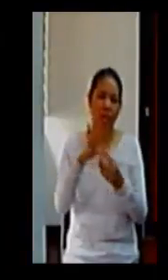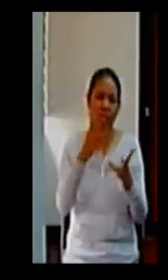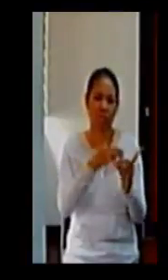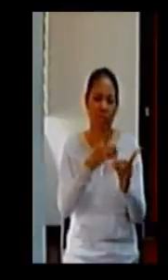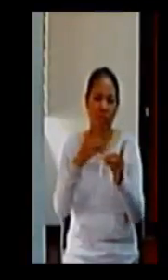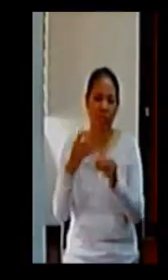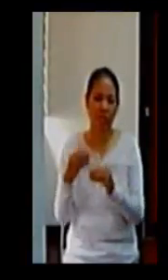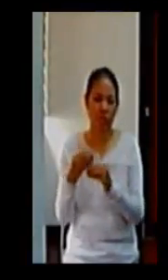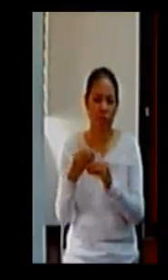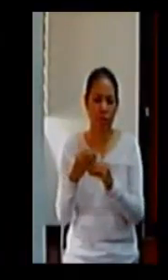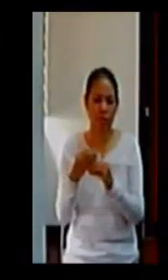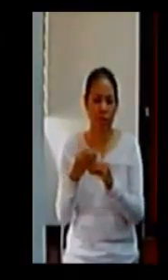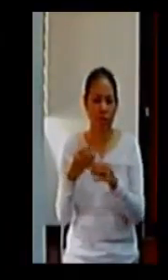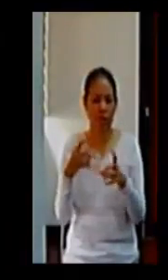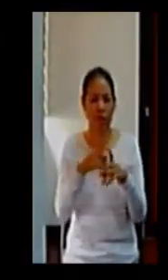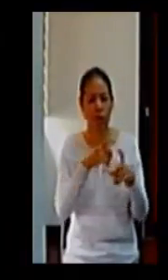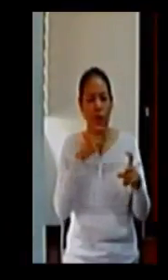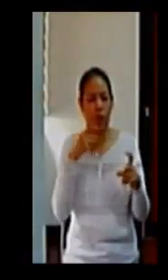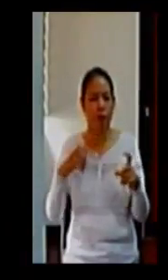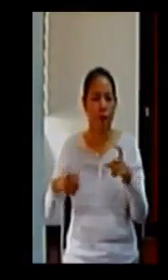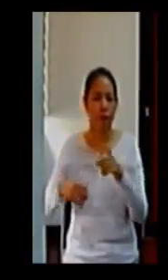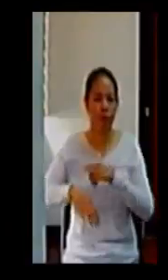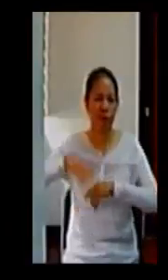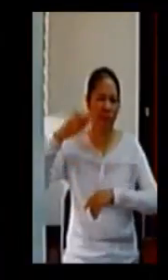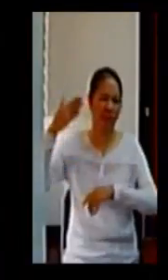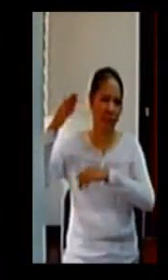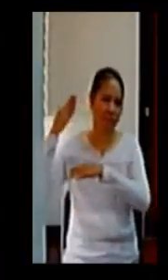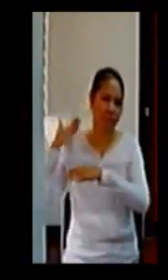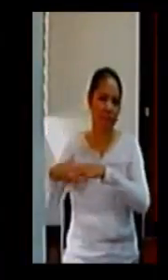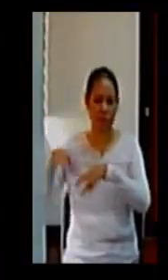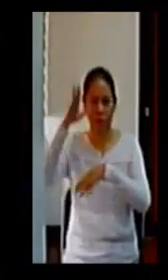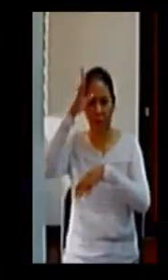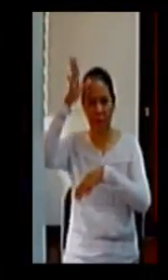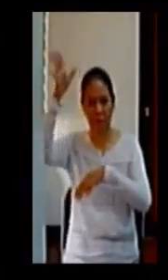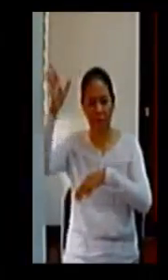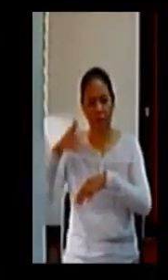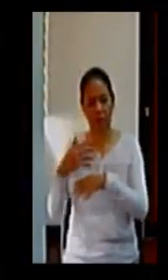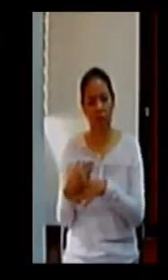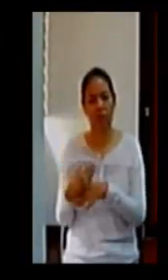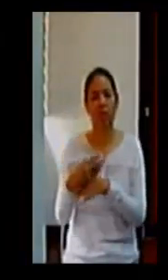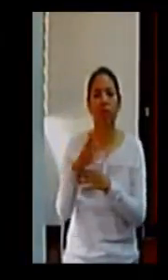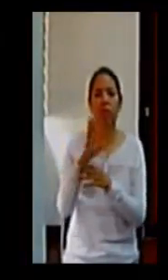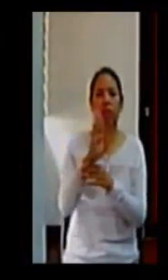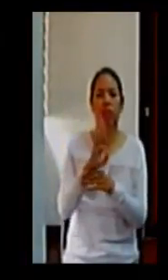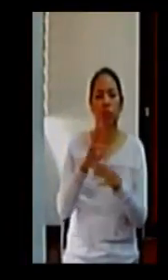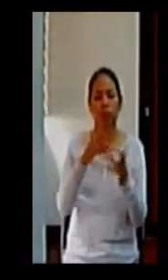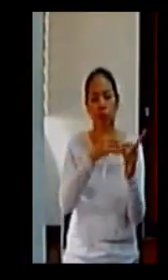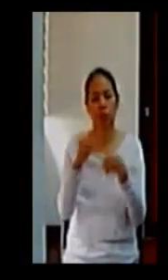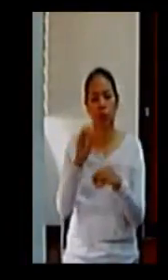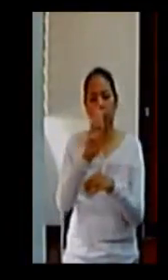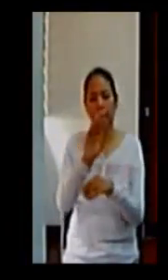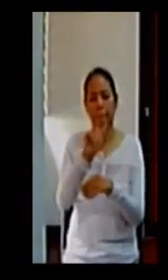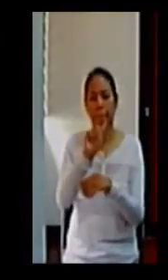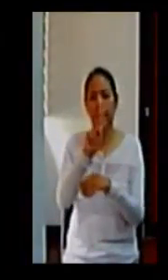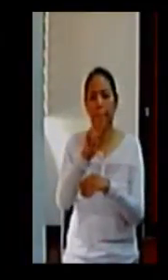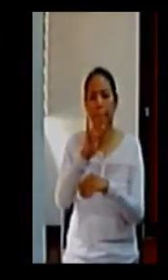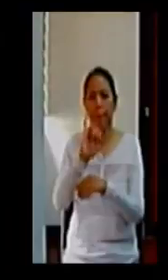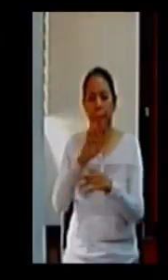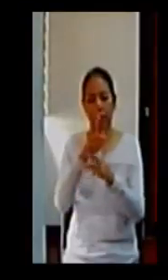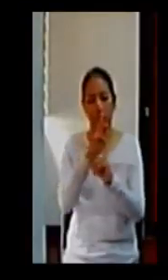sinabi sa amin ng aming mga ninuno. Nagbabaki kami, ito isang ritual para sa pasasalamat sa Panginoon